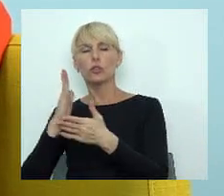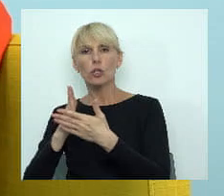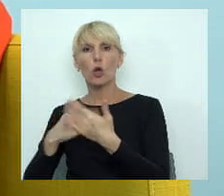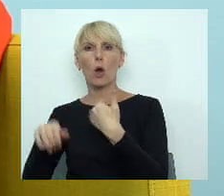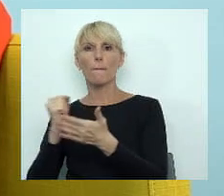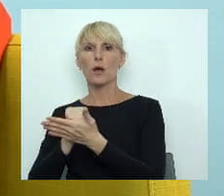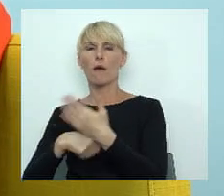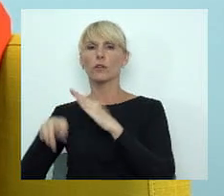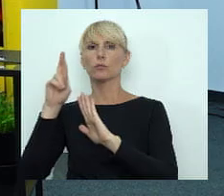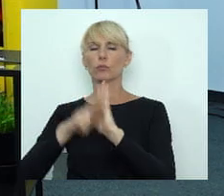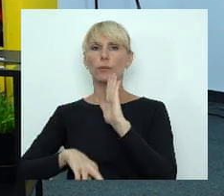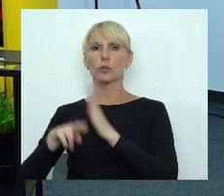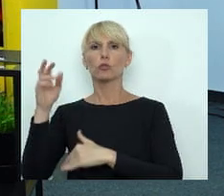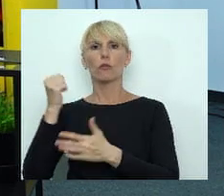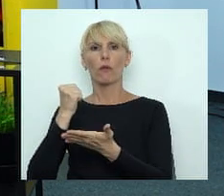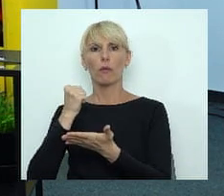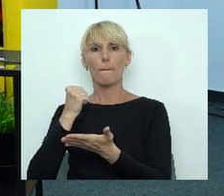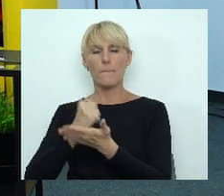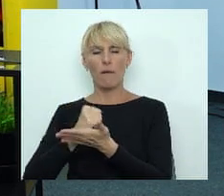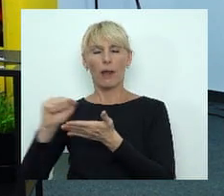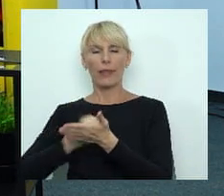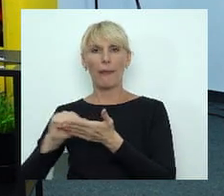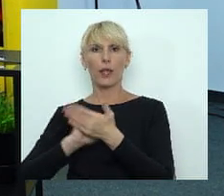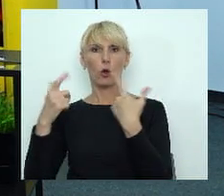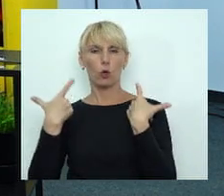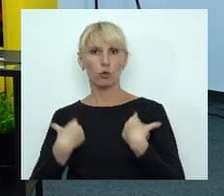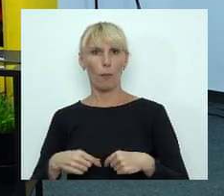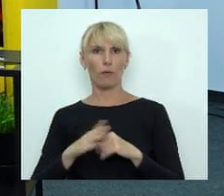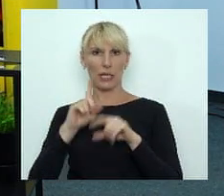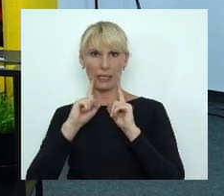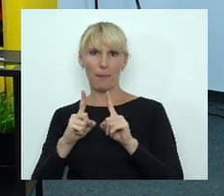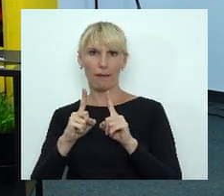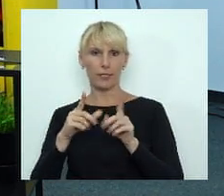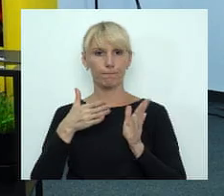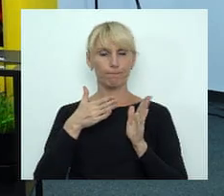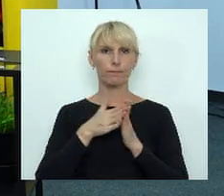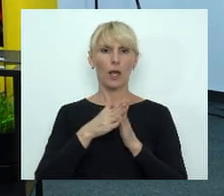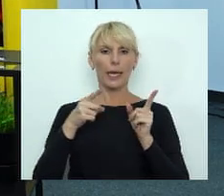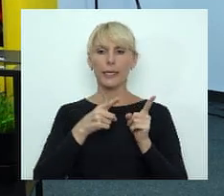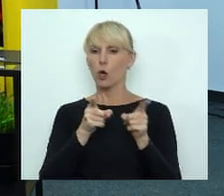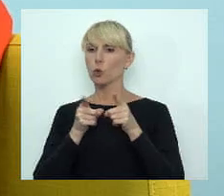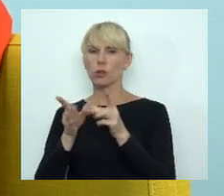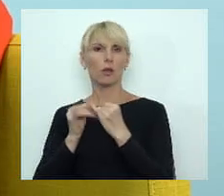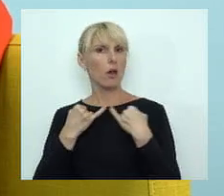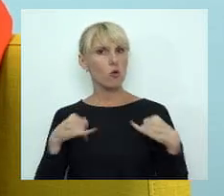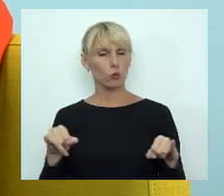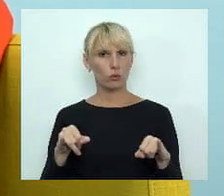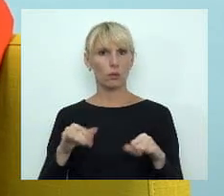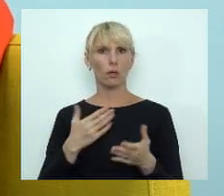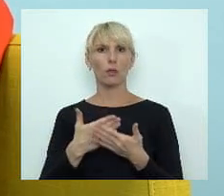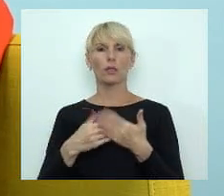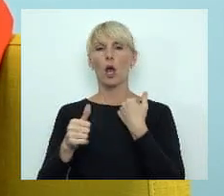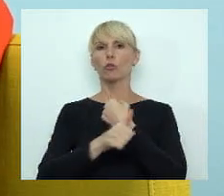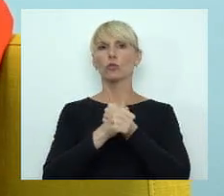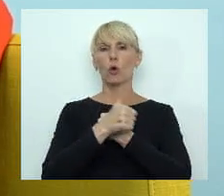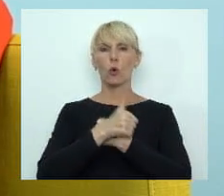z przepisów o ochronie danych osobowych. Więc te kanały mogą być naprawdę różne. Jeśli jesteśmy zainteresowani dokumentacją medyczną, to znów odsyłam, bo pewnie